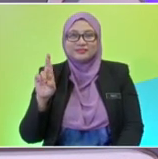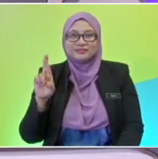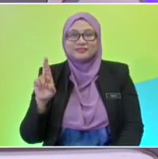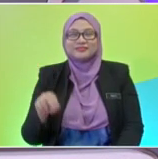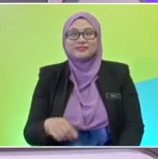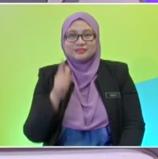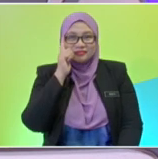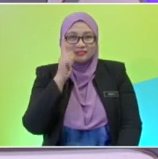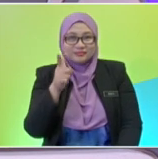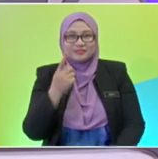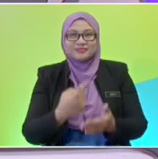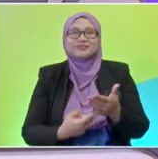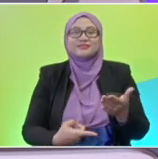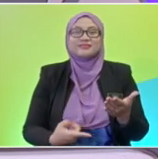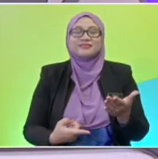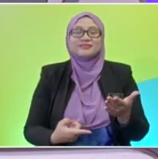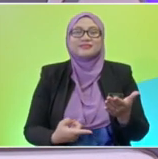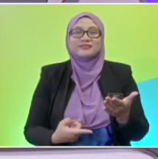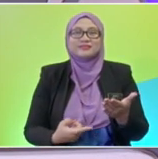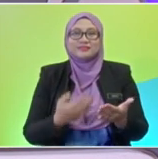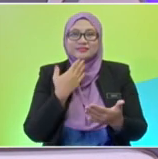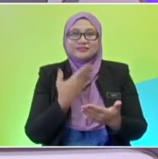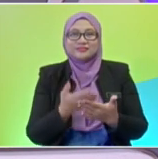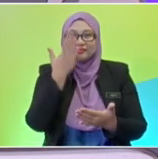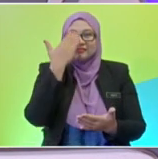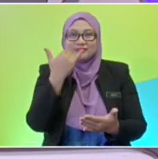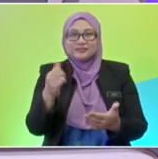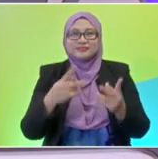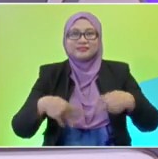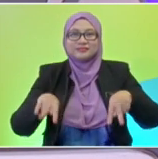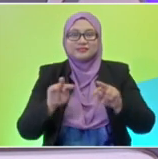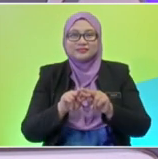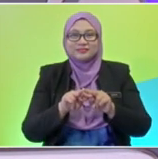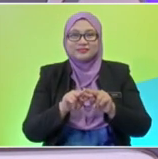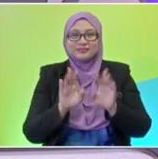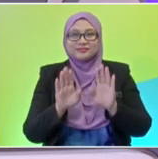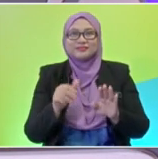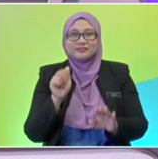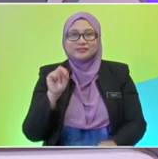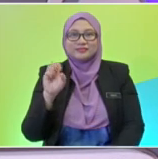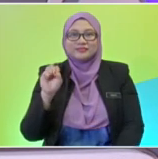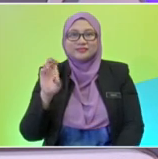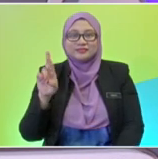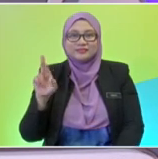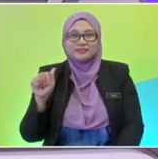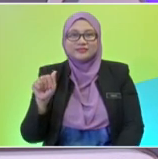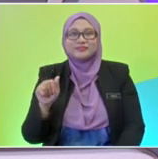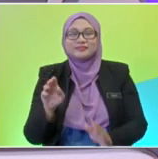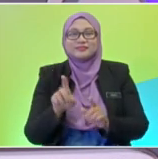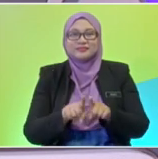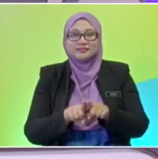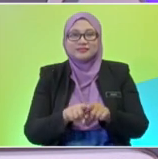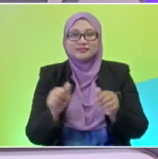apa Kebaikan dia oke Kenapa kita perlu bertolak ansor sesama hari keluarga kita mesti ada Kebaikan dia kan Oke Coba kita